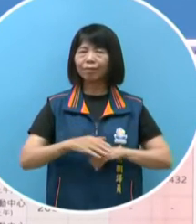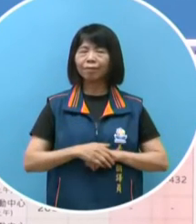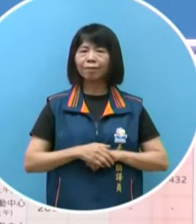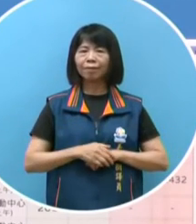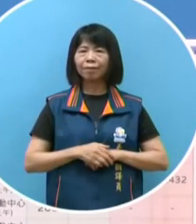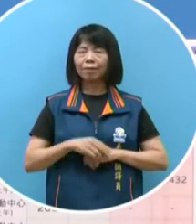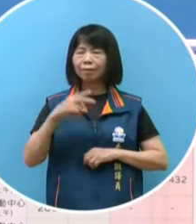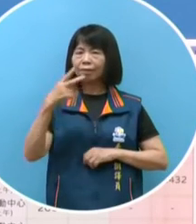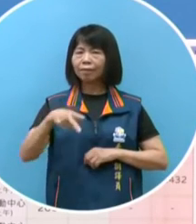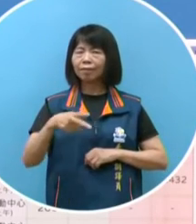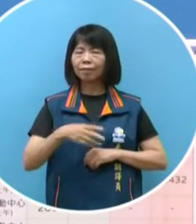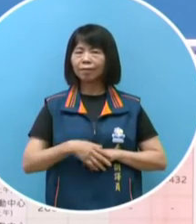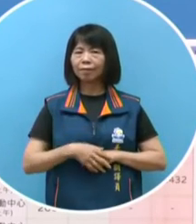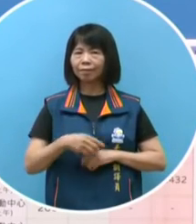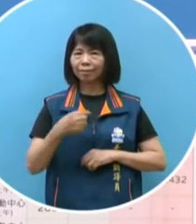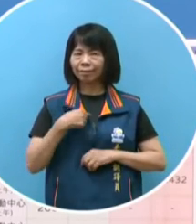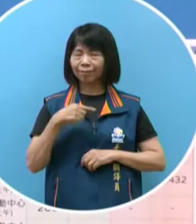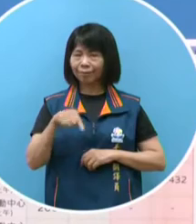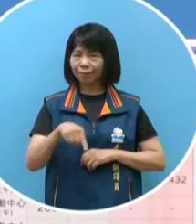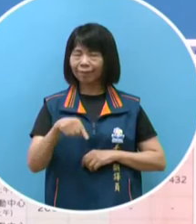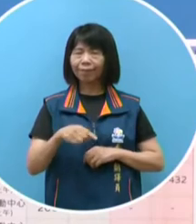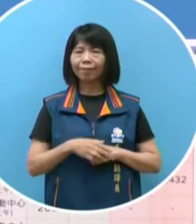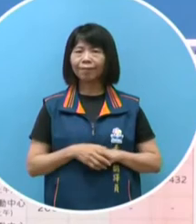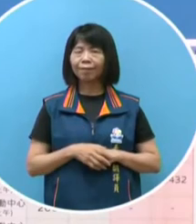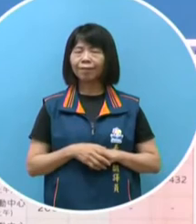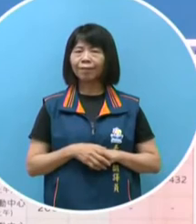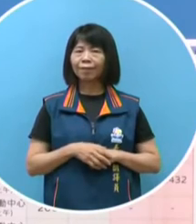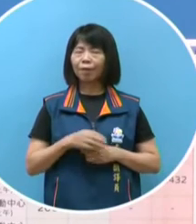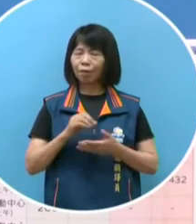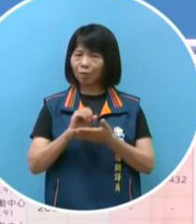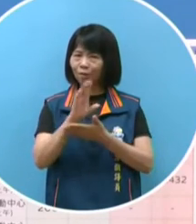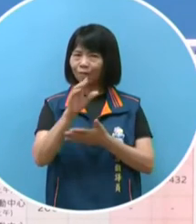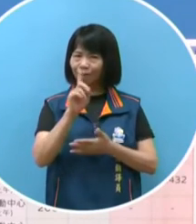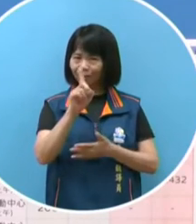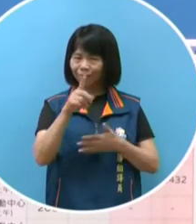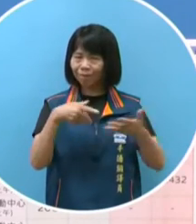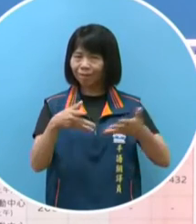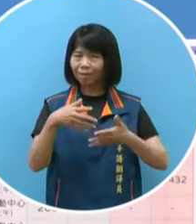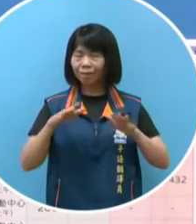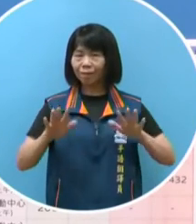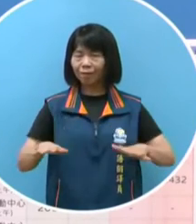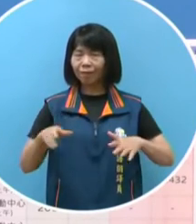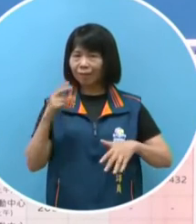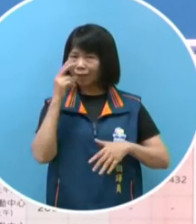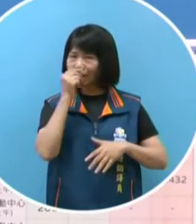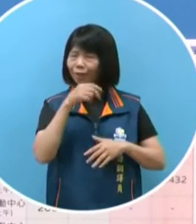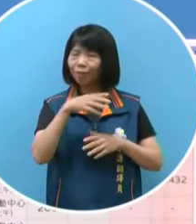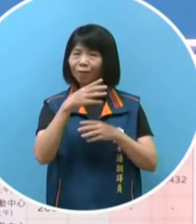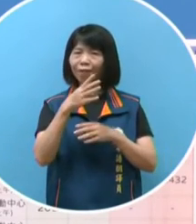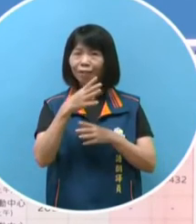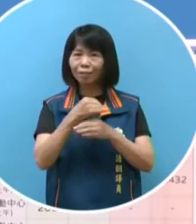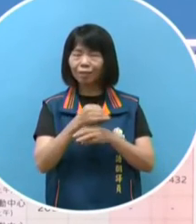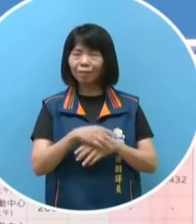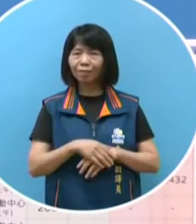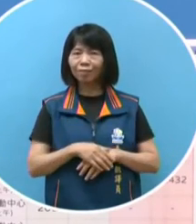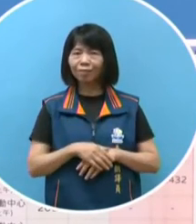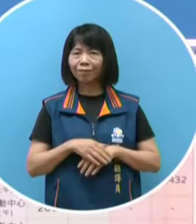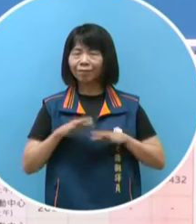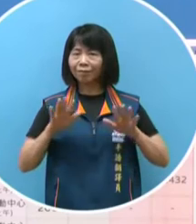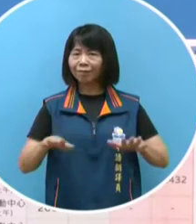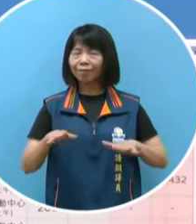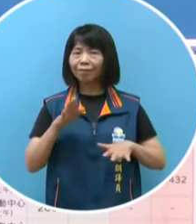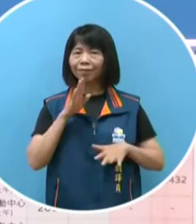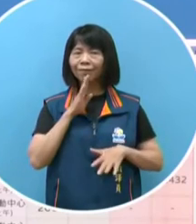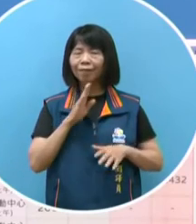百日，也希望花莲的乡亲能够给罹难者的家属关怀，给予他们最大的协助。 今天是